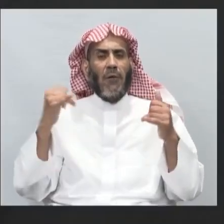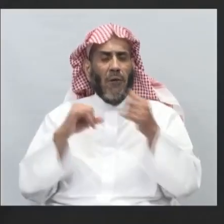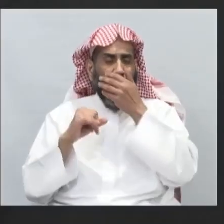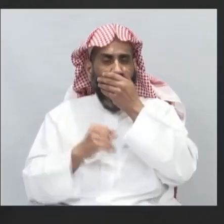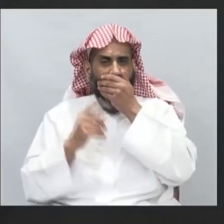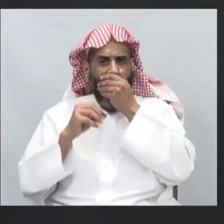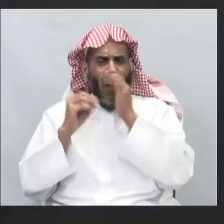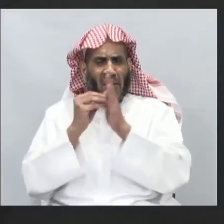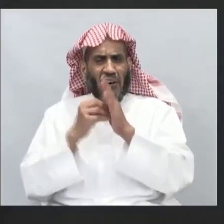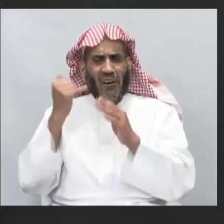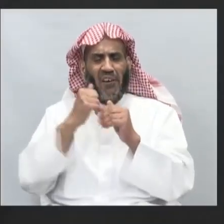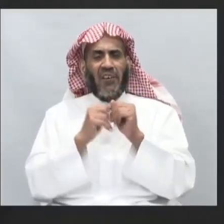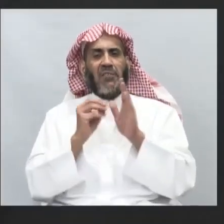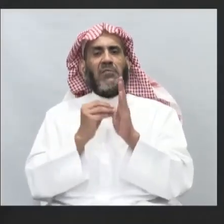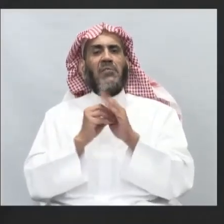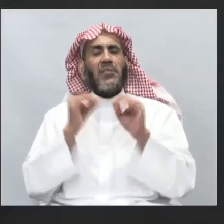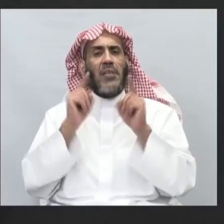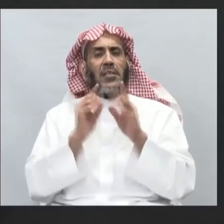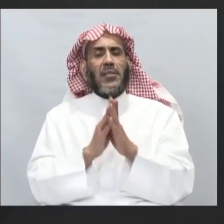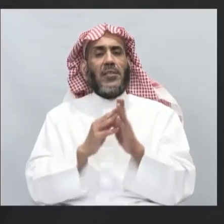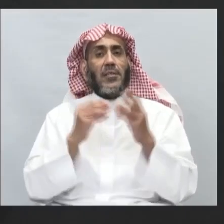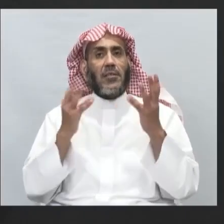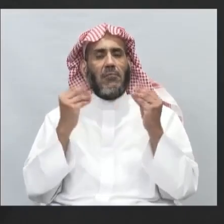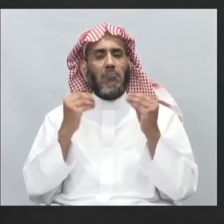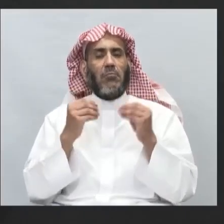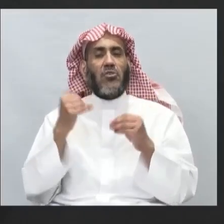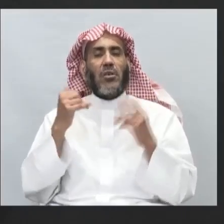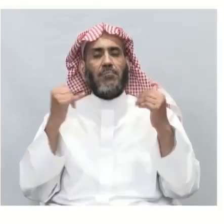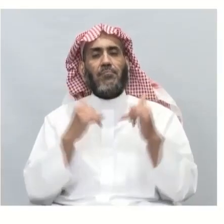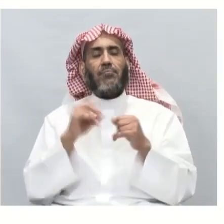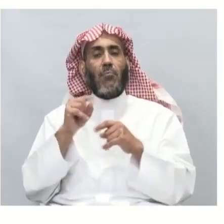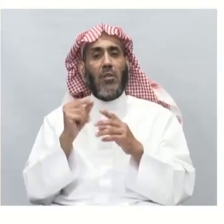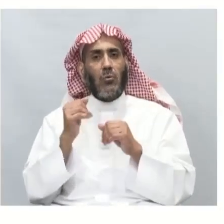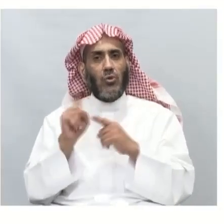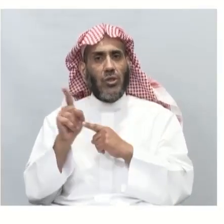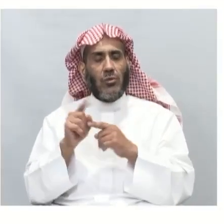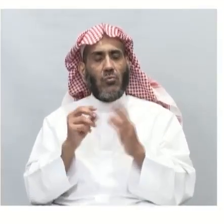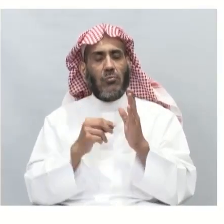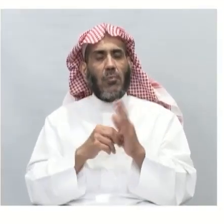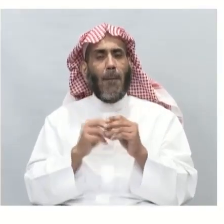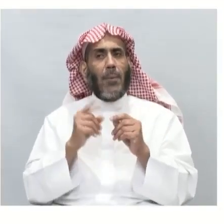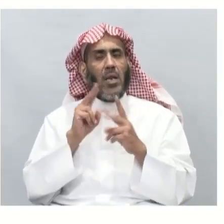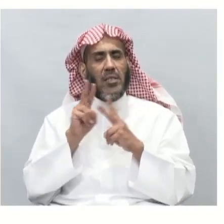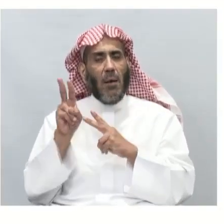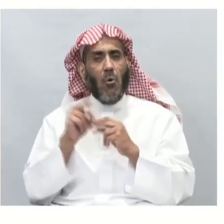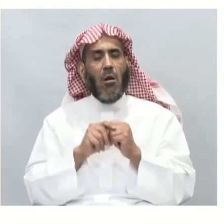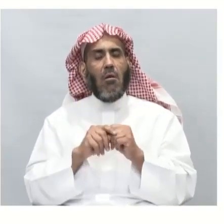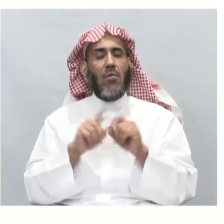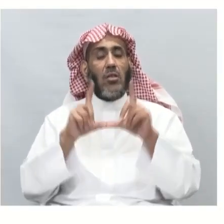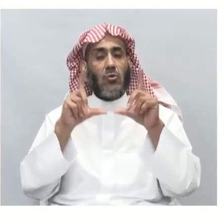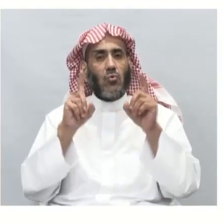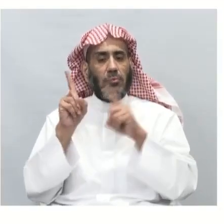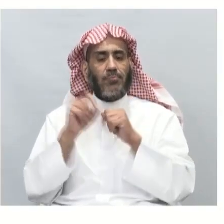من العناصر المهمه في هذا العلم تحديدا علم الاتصال هنا نشير ونعلق نقول من خلال التامل في هذه